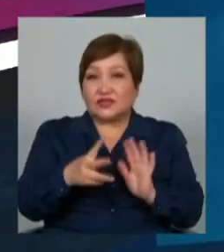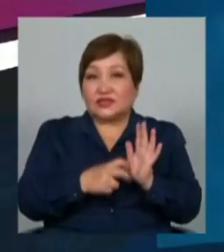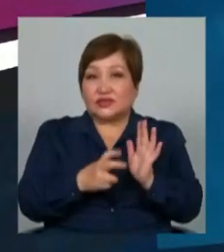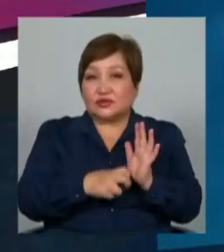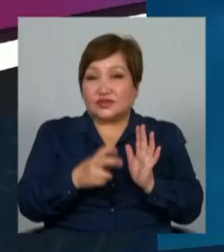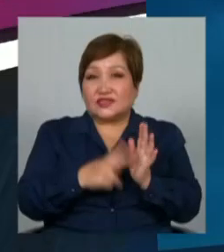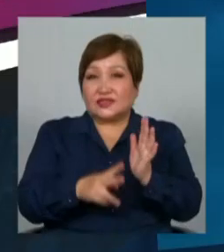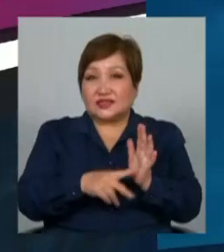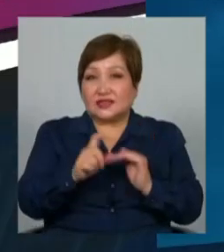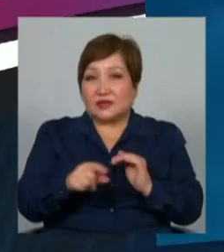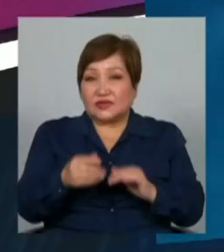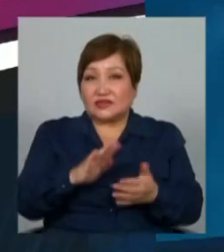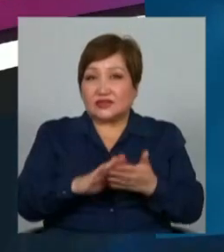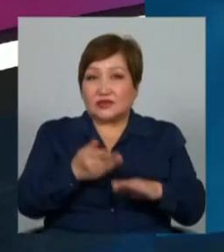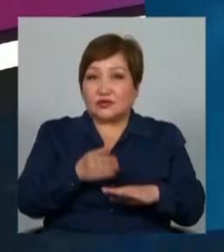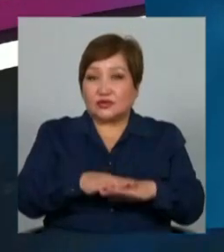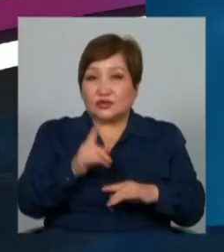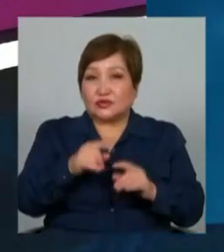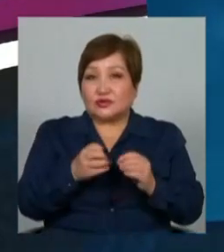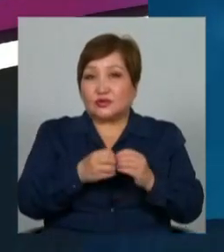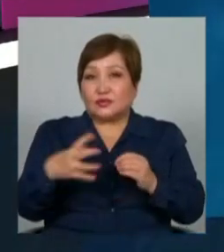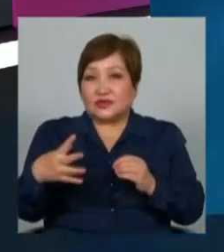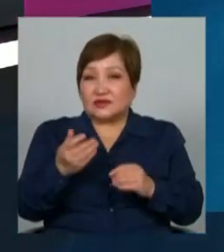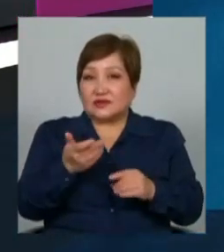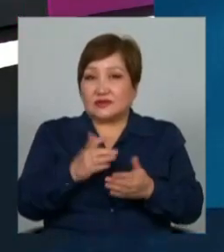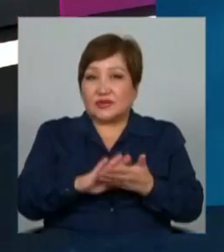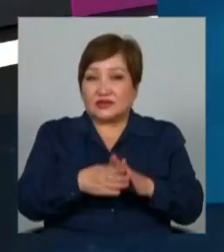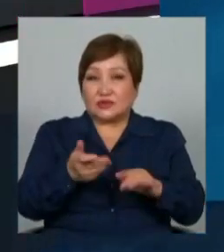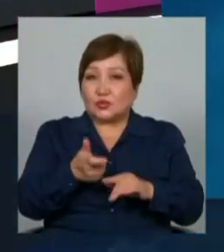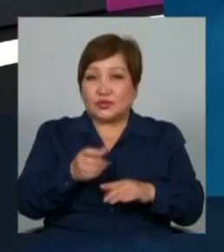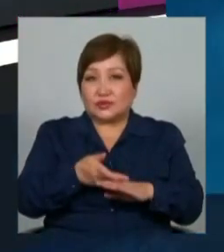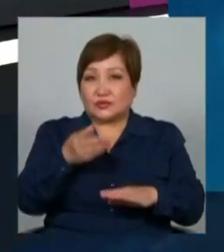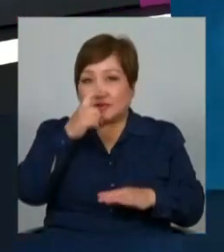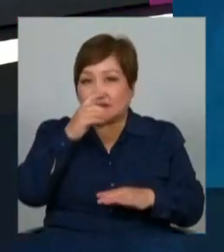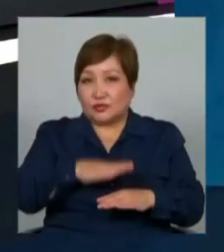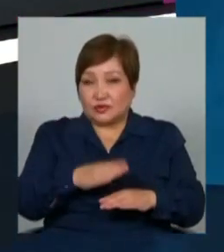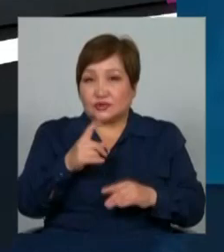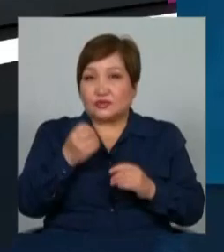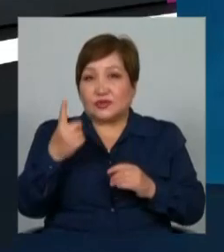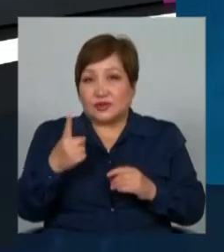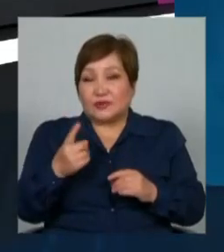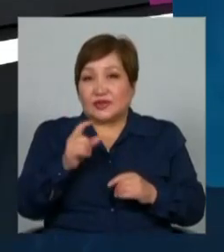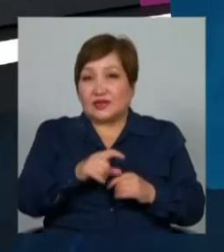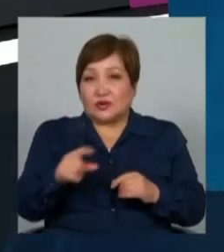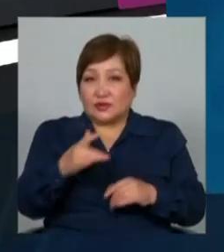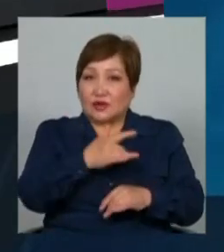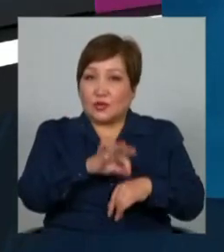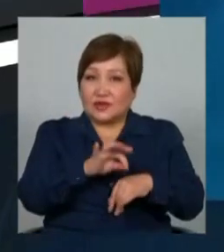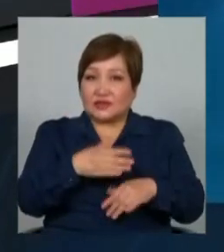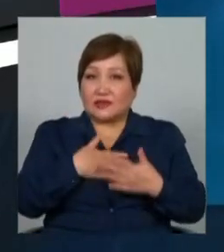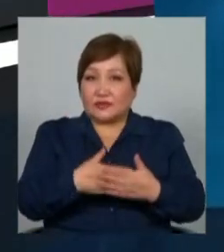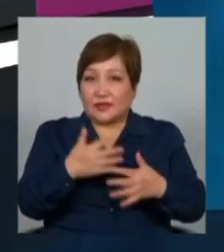жағдайы ауыр болса, 195 пациенттің халі тым нашар. 121 науқас өкпені жасанды желдету аппаратына қосылған.